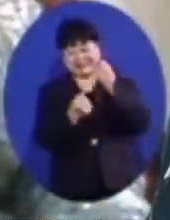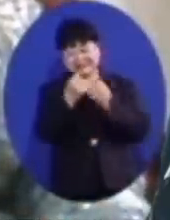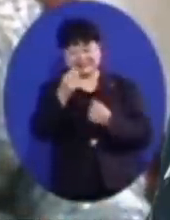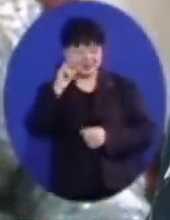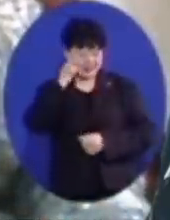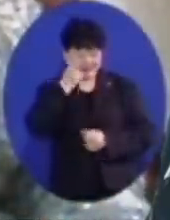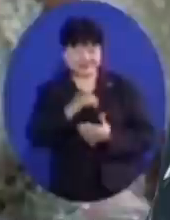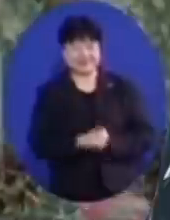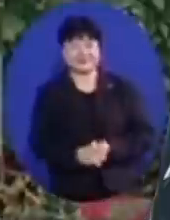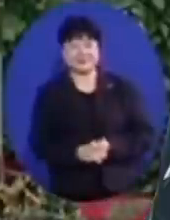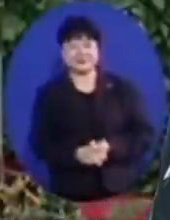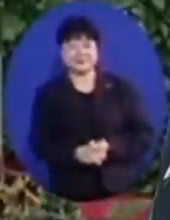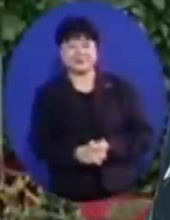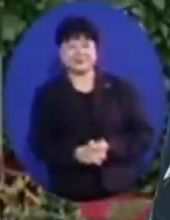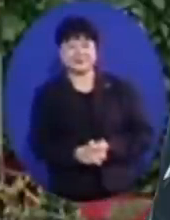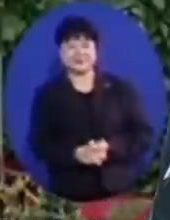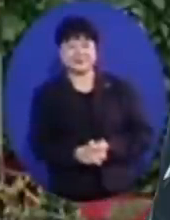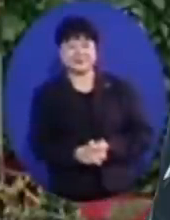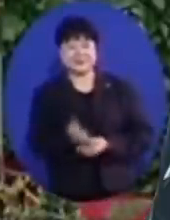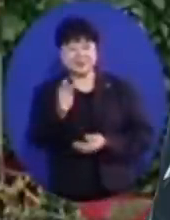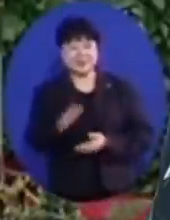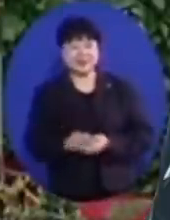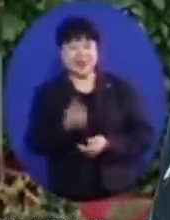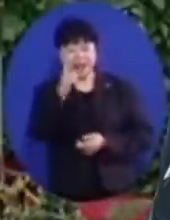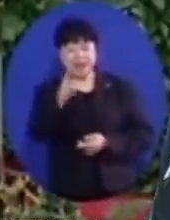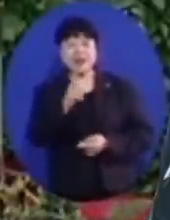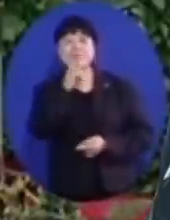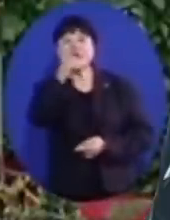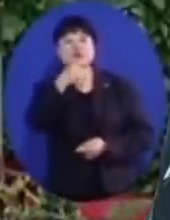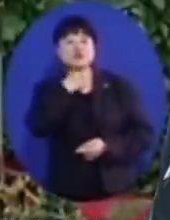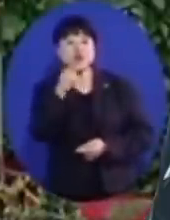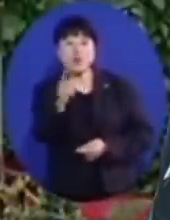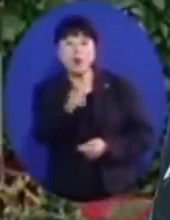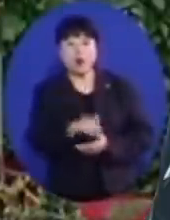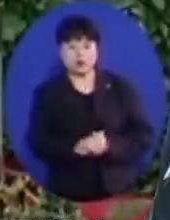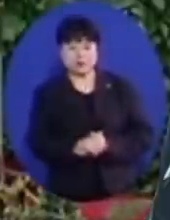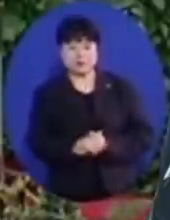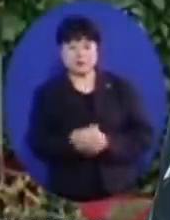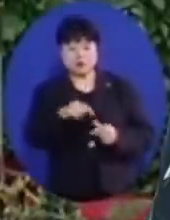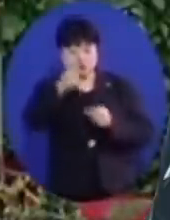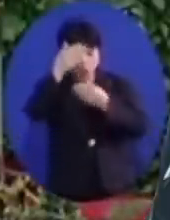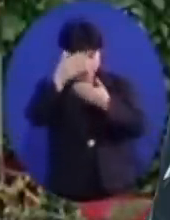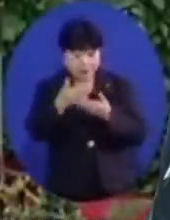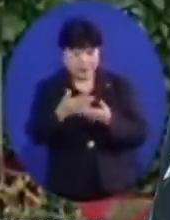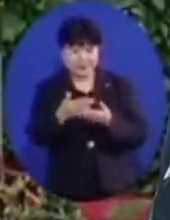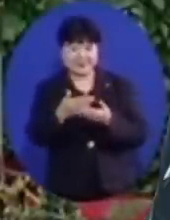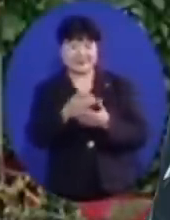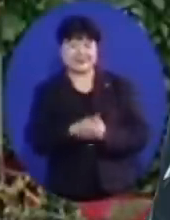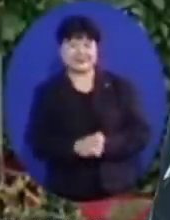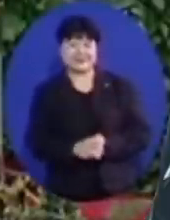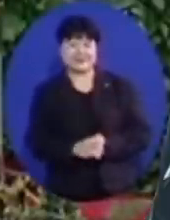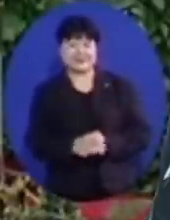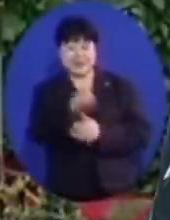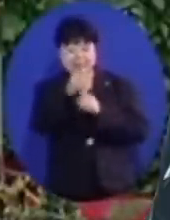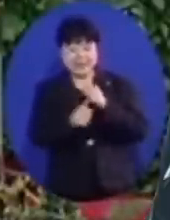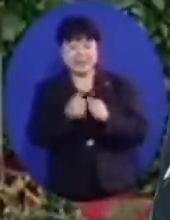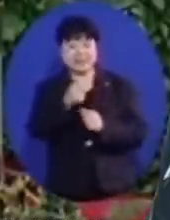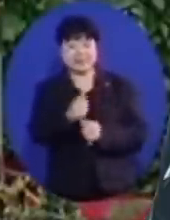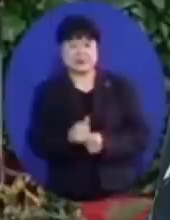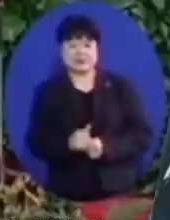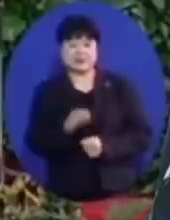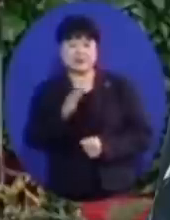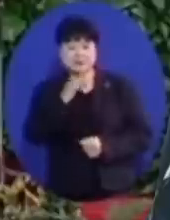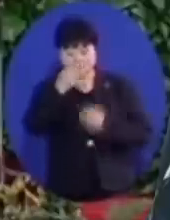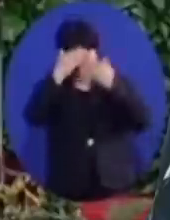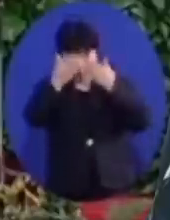옳지 못하는데 그러나 제가 한 가지 말씀하고 싶은 것은 구원은 하나님이 절대로